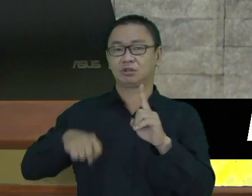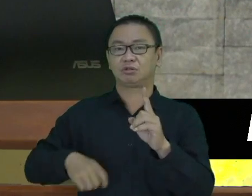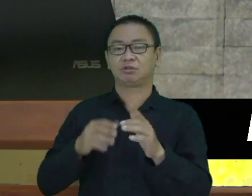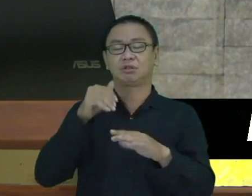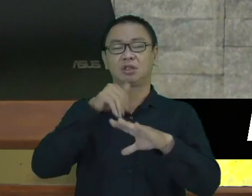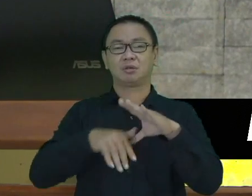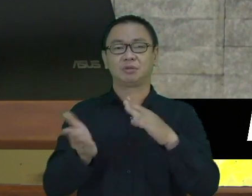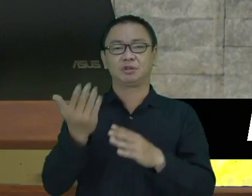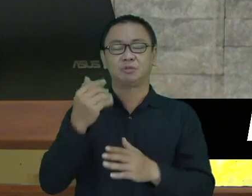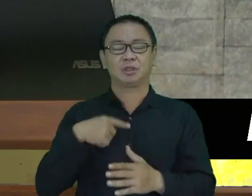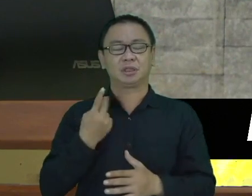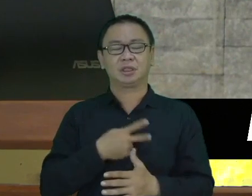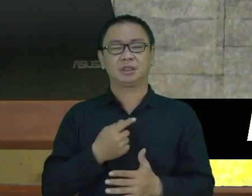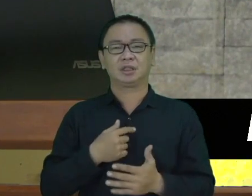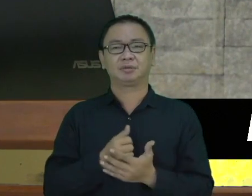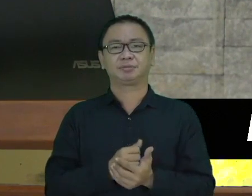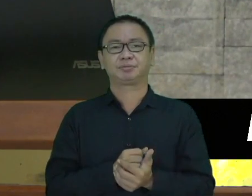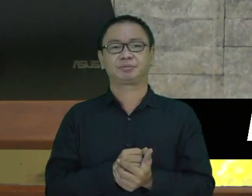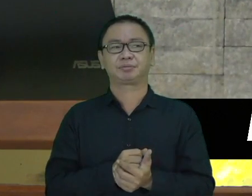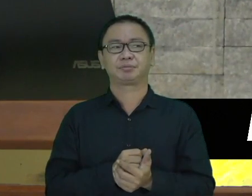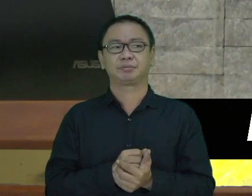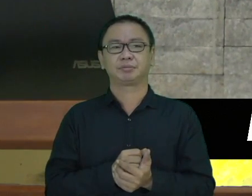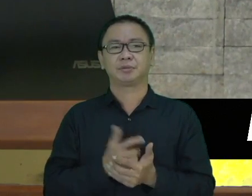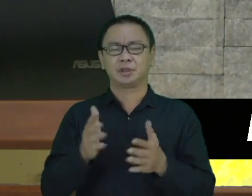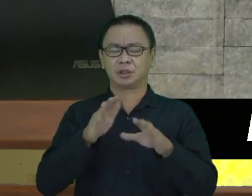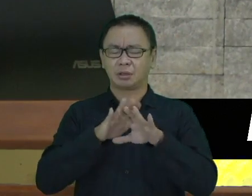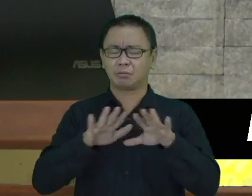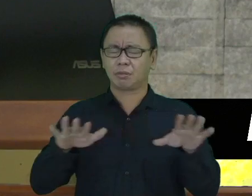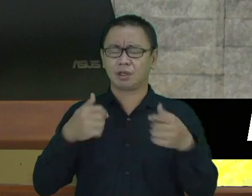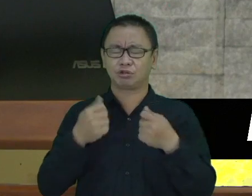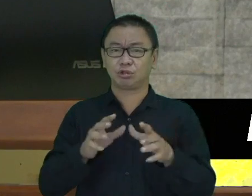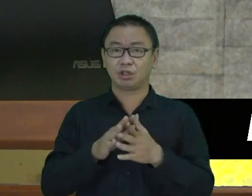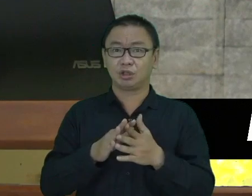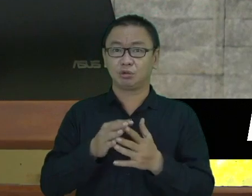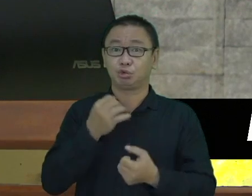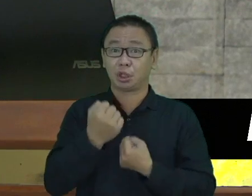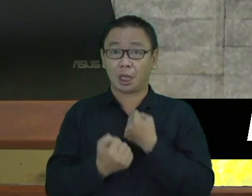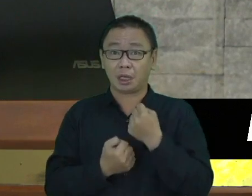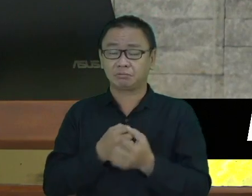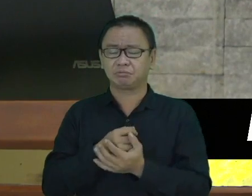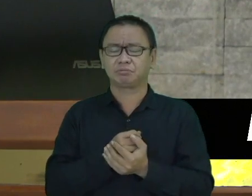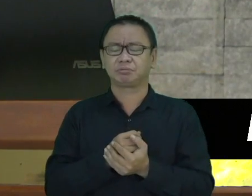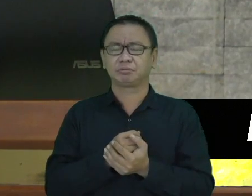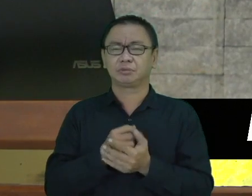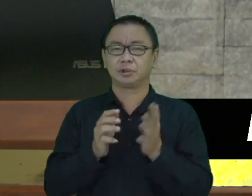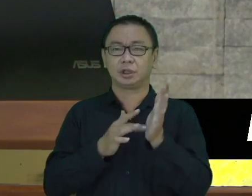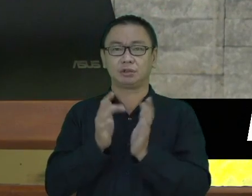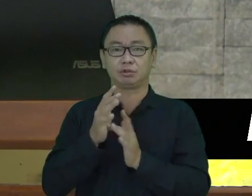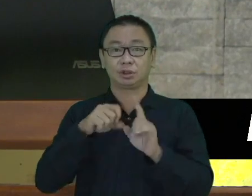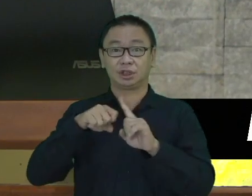sehingga dengan demikian, saudara, damai yang telah diupayakan oleh Yesus